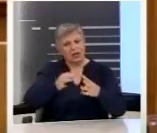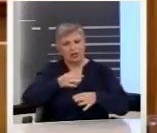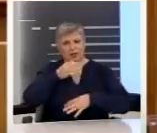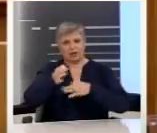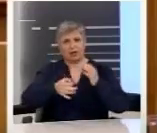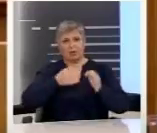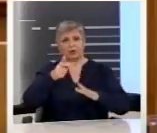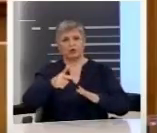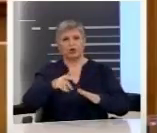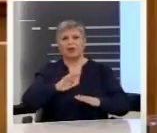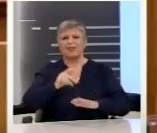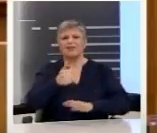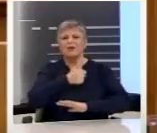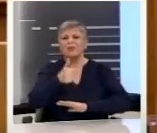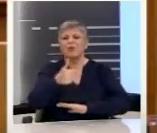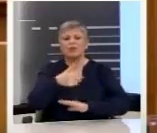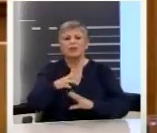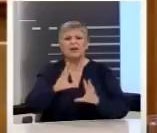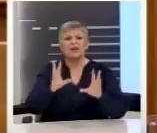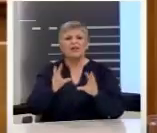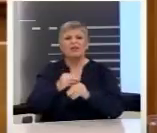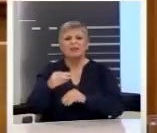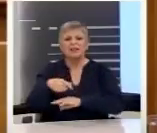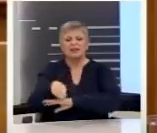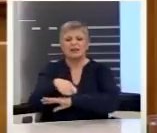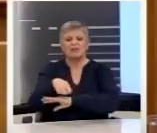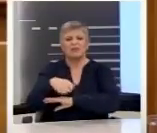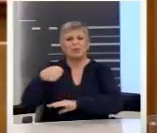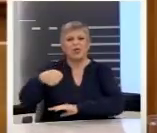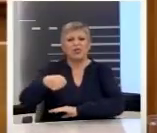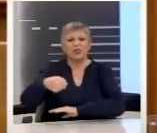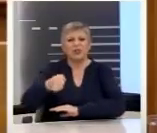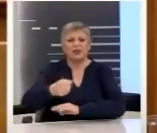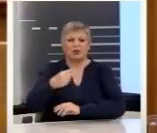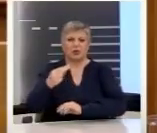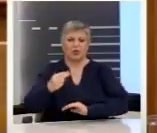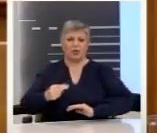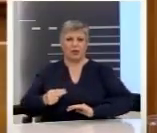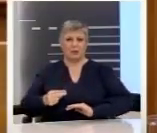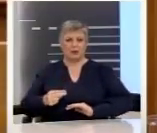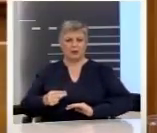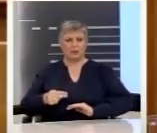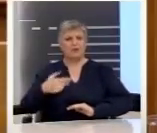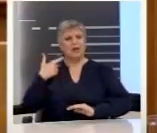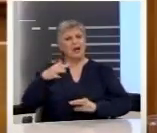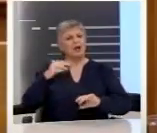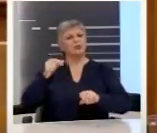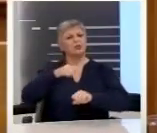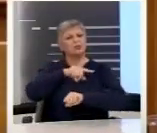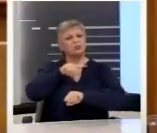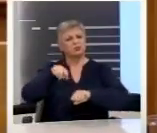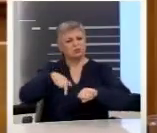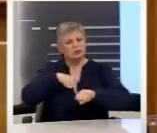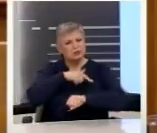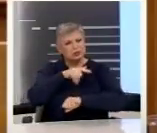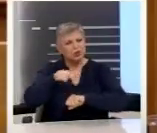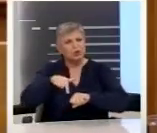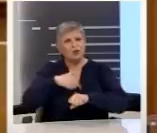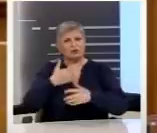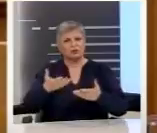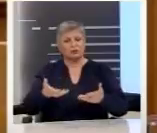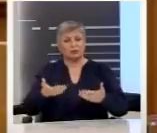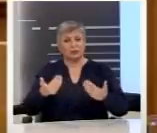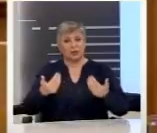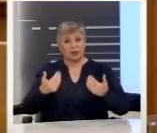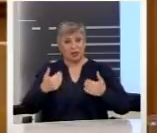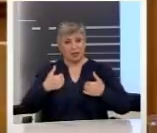ανεπτύχθησαν κατά τη διάρκεια αυτής της πολύωρης συζήτησης. Διάγω εσείς με τη βοήθεια του Θεού και με την ψήφο